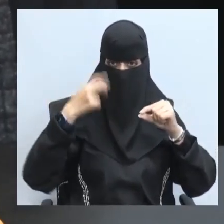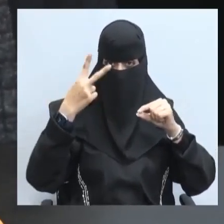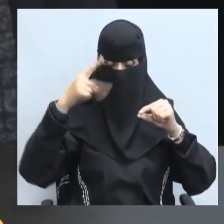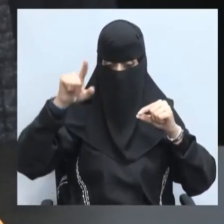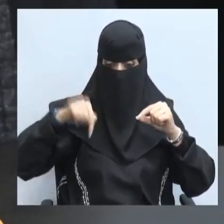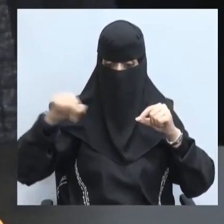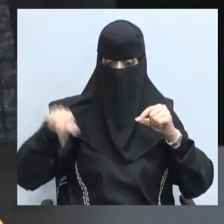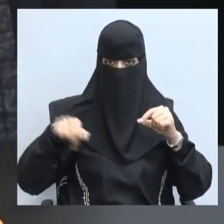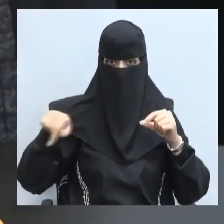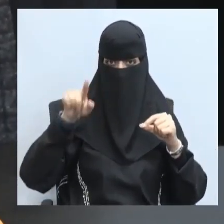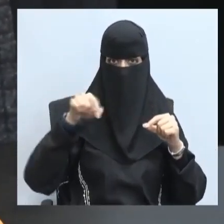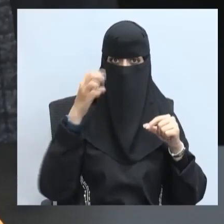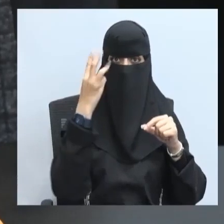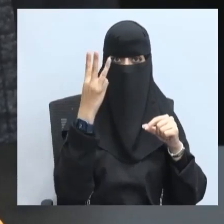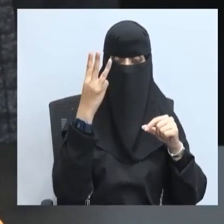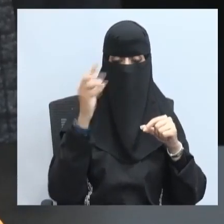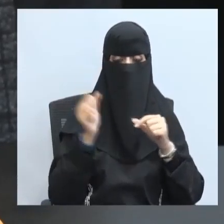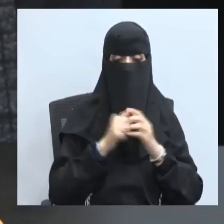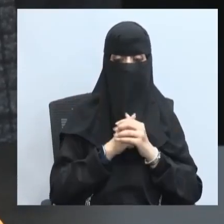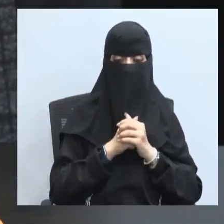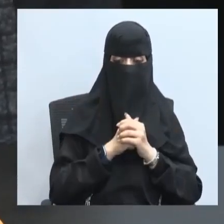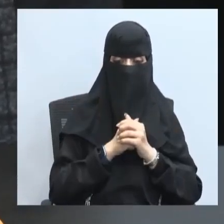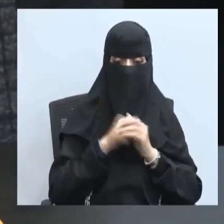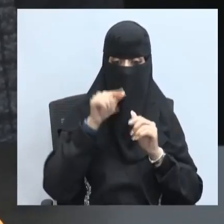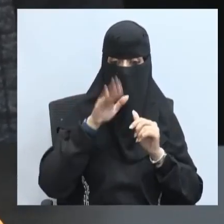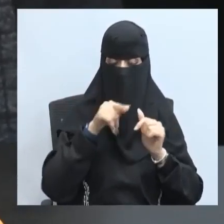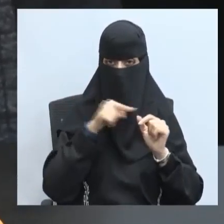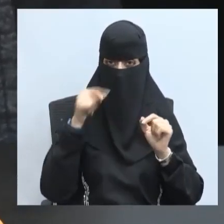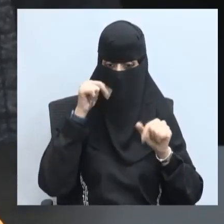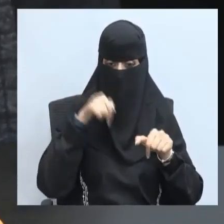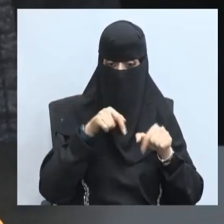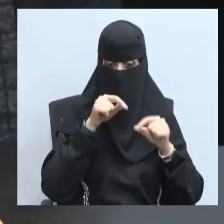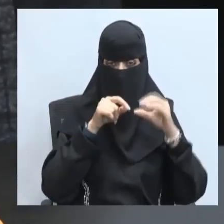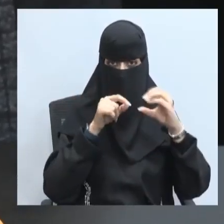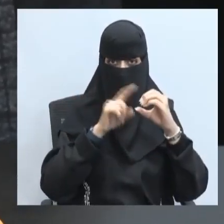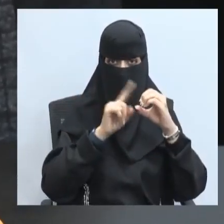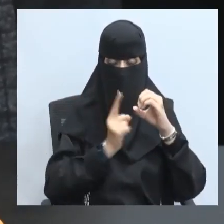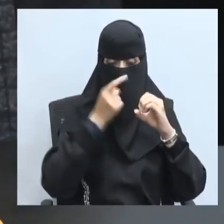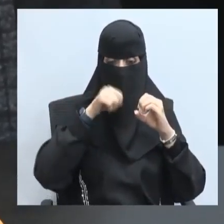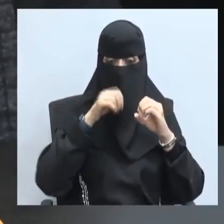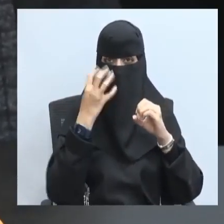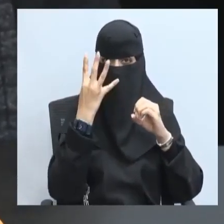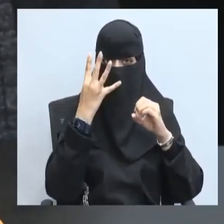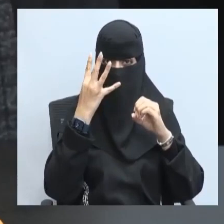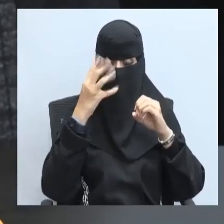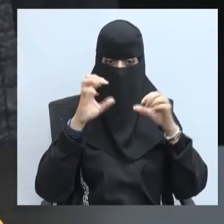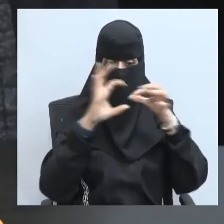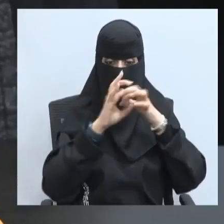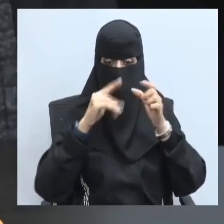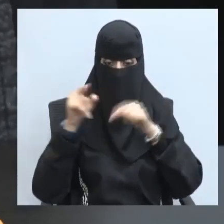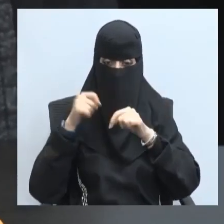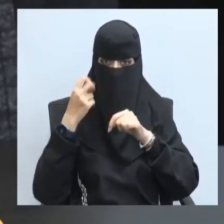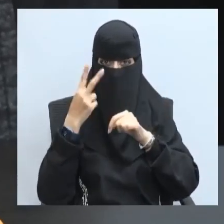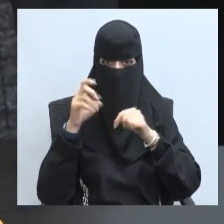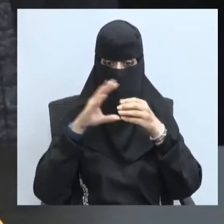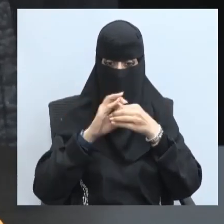هيدروجين الكربون الثالثه عليها ثلاث ذرات هيدروجين اذا الكربون الاولى عليها اربعه روابط الكربون الثانيه